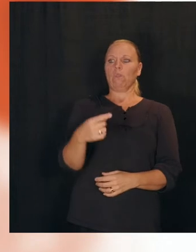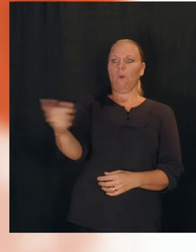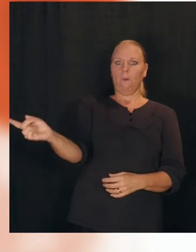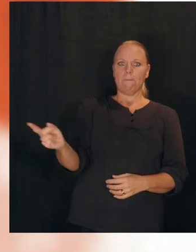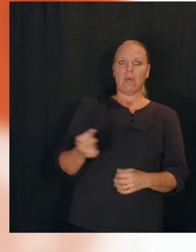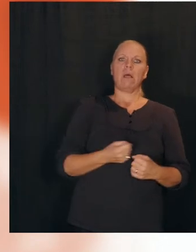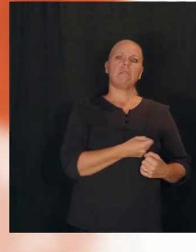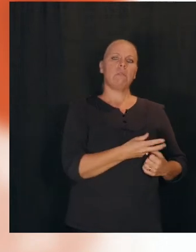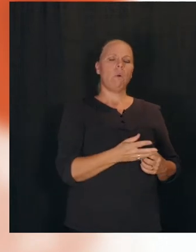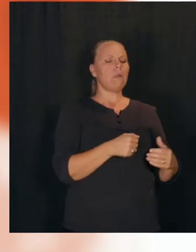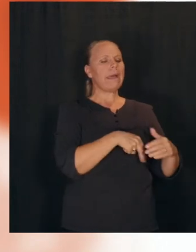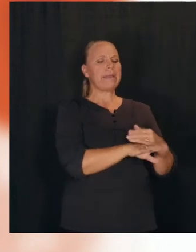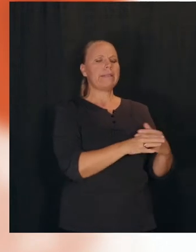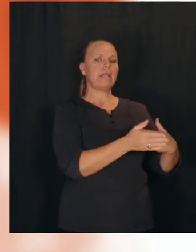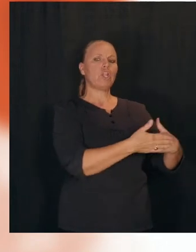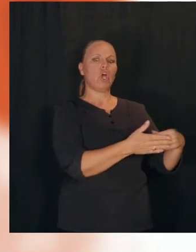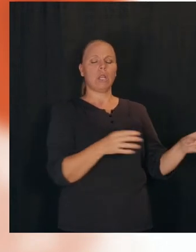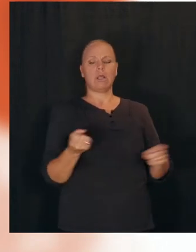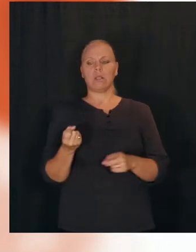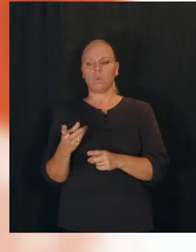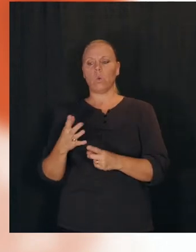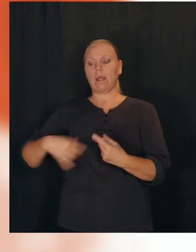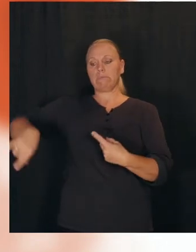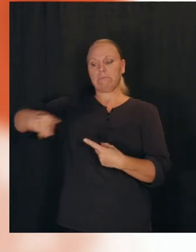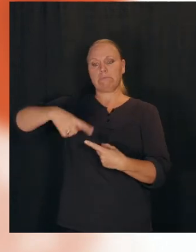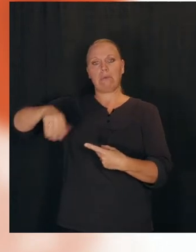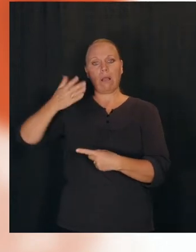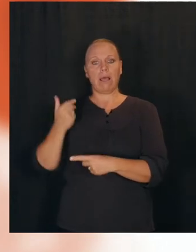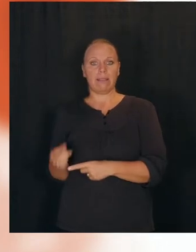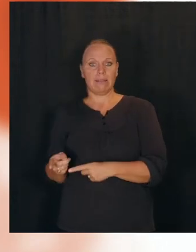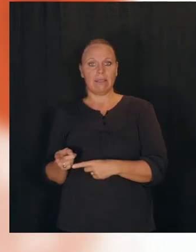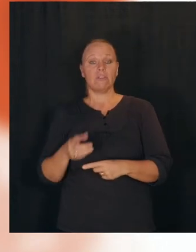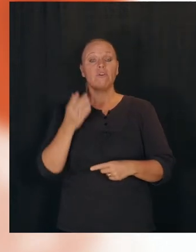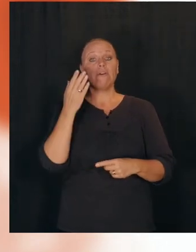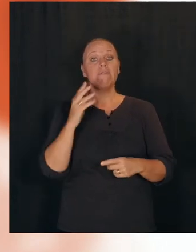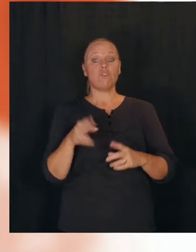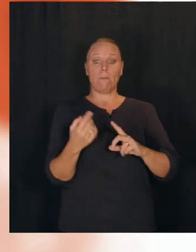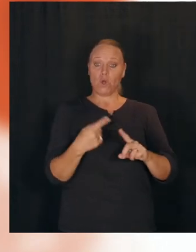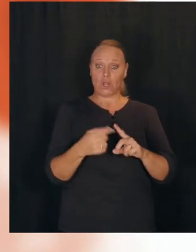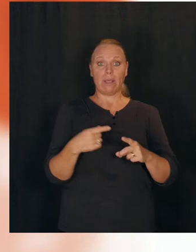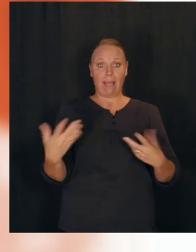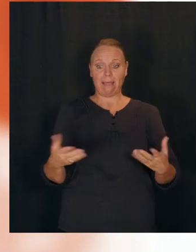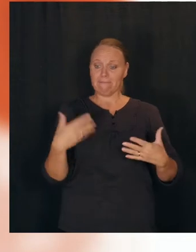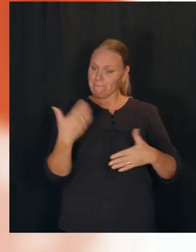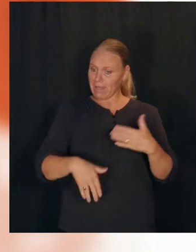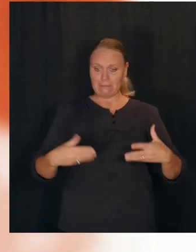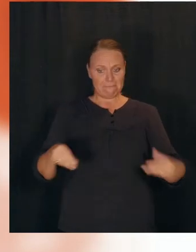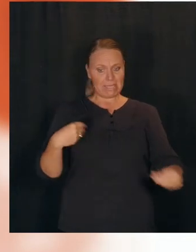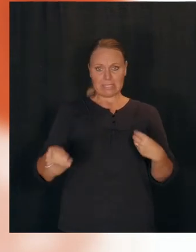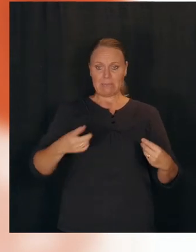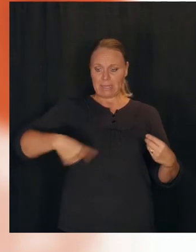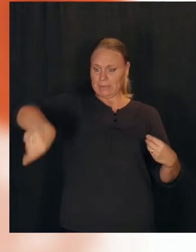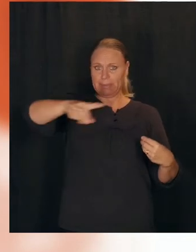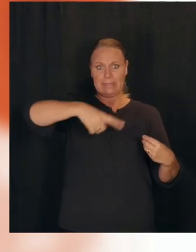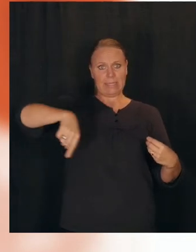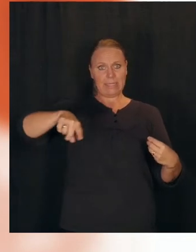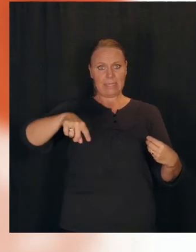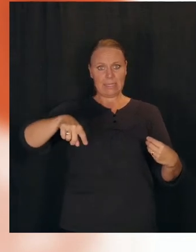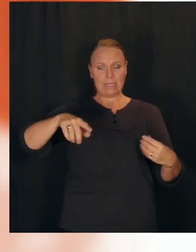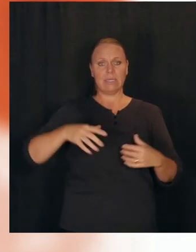från början var en ganska så flexibel ingång. Nästa.